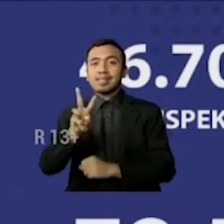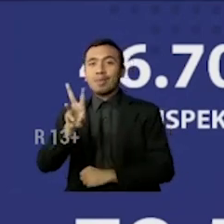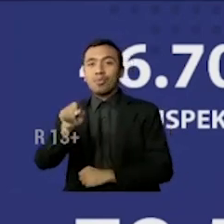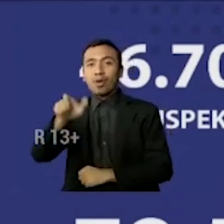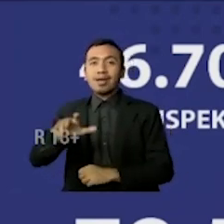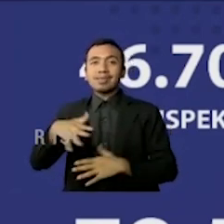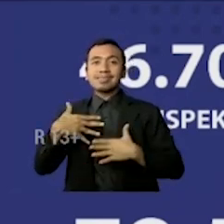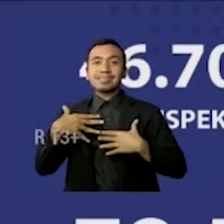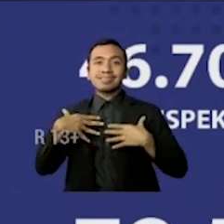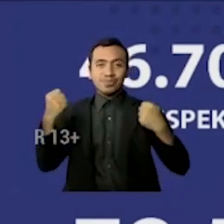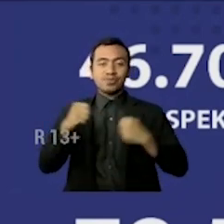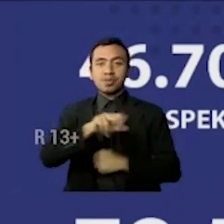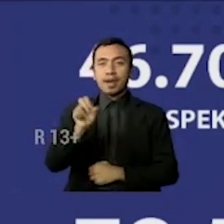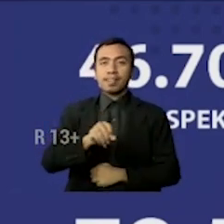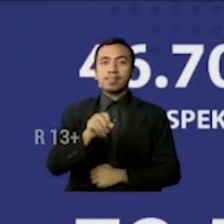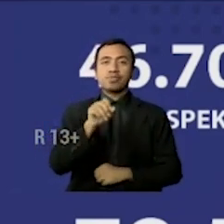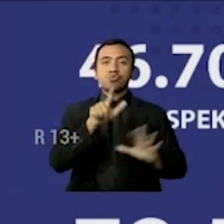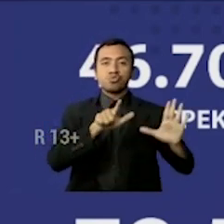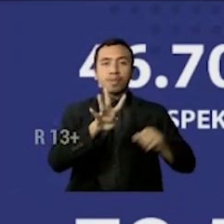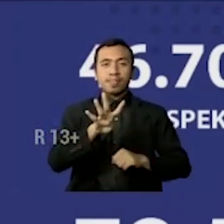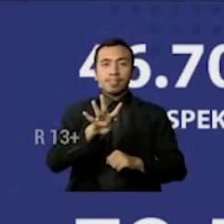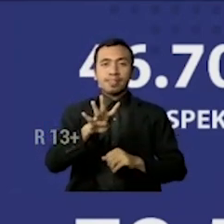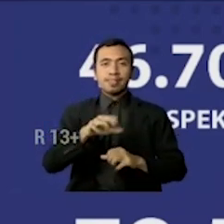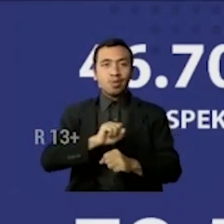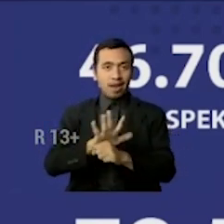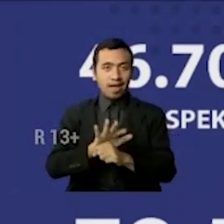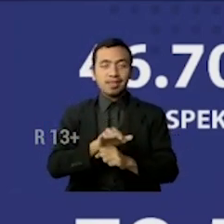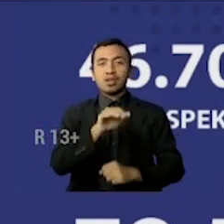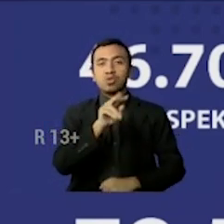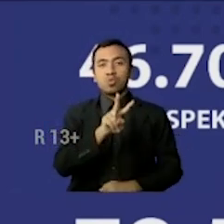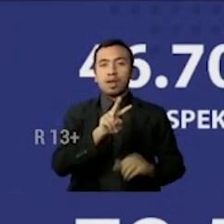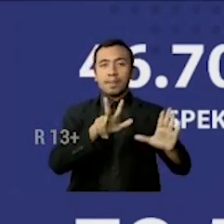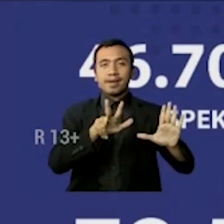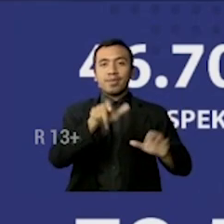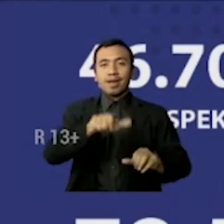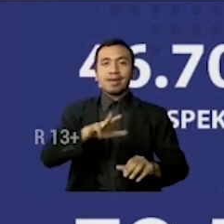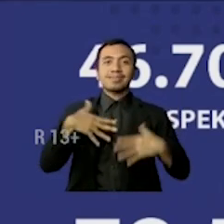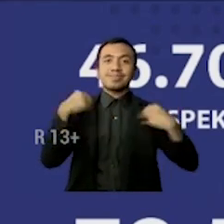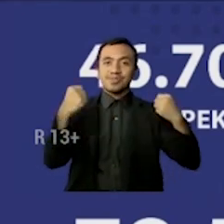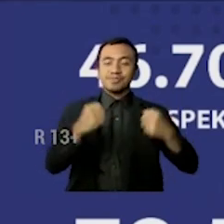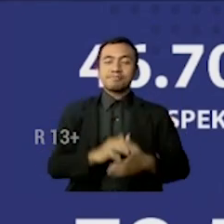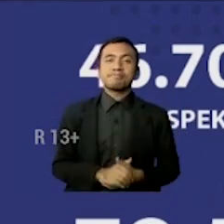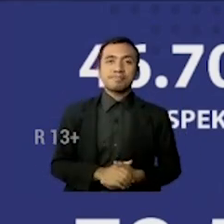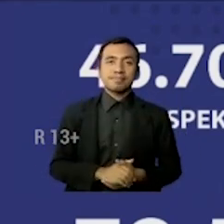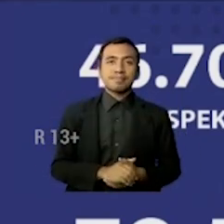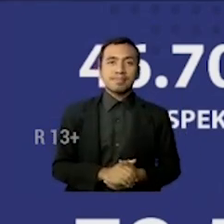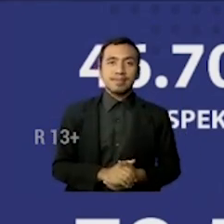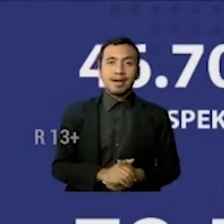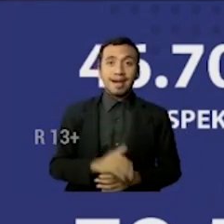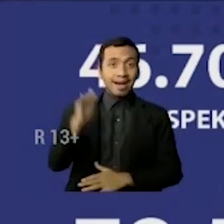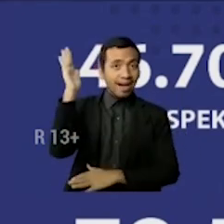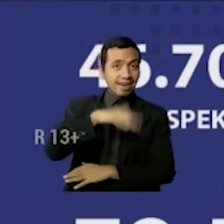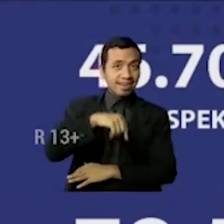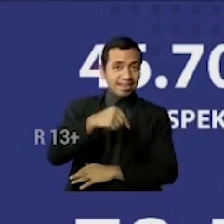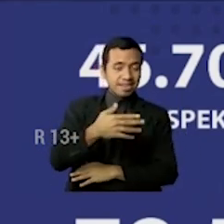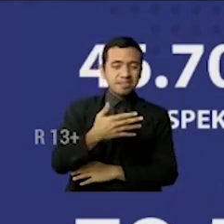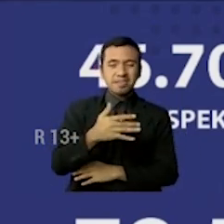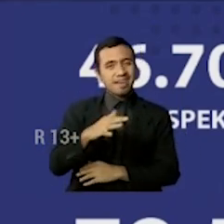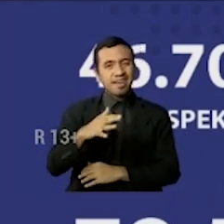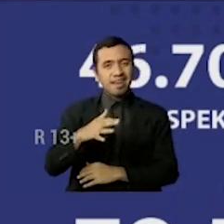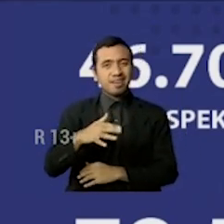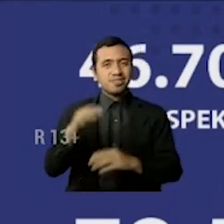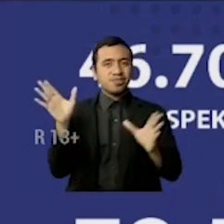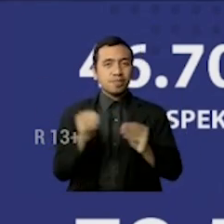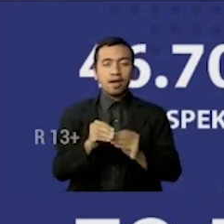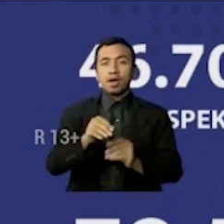Barat 74 kasus baru dan 28 sembuh demikian seterusnya hari ini ada